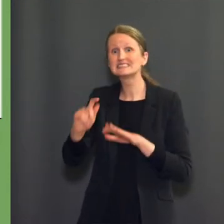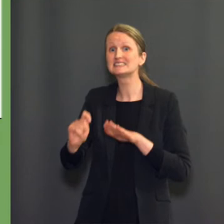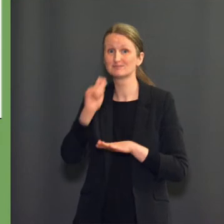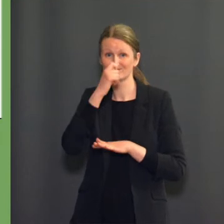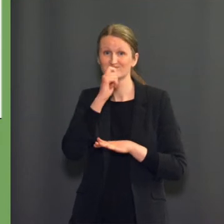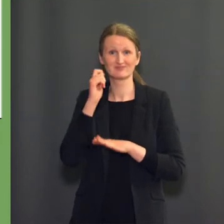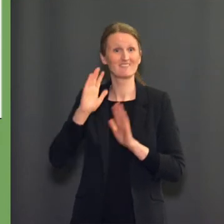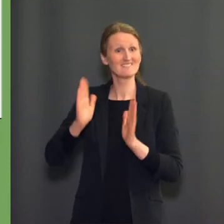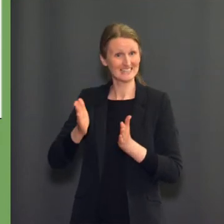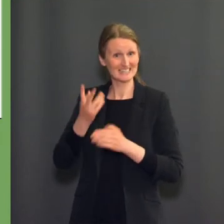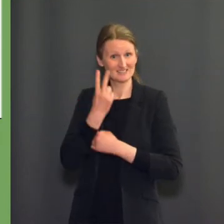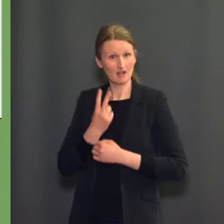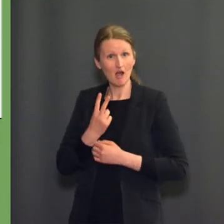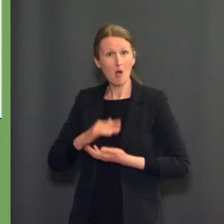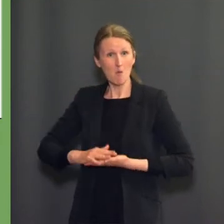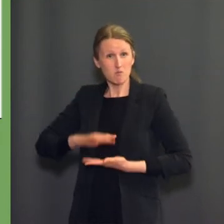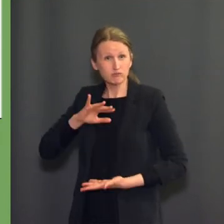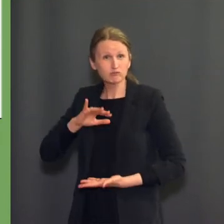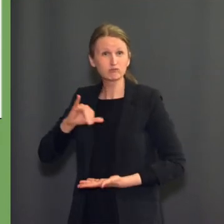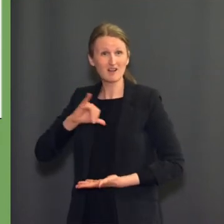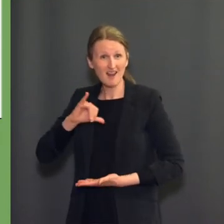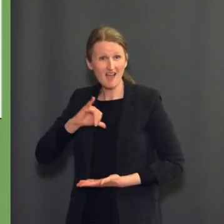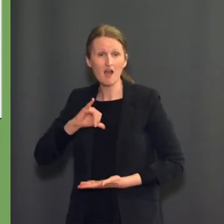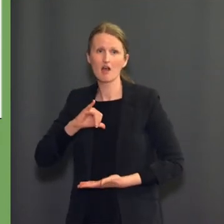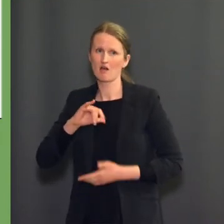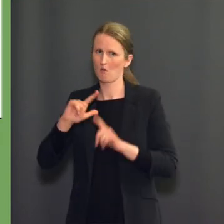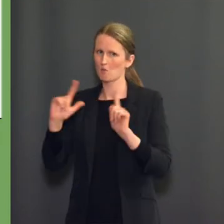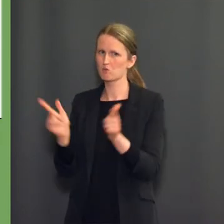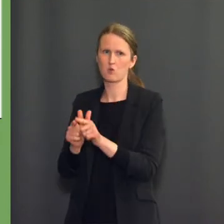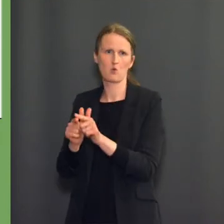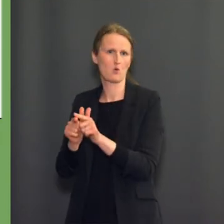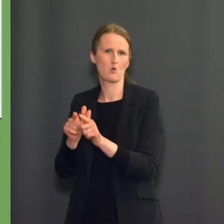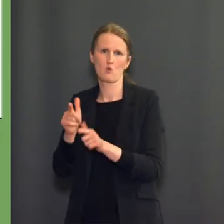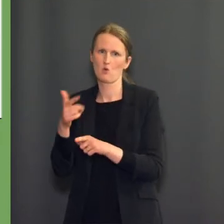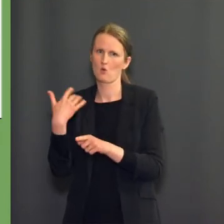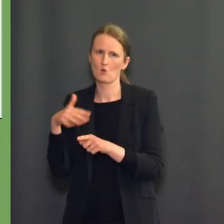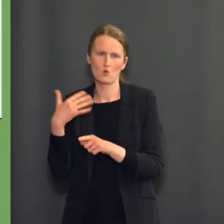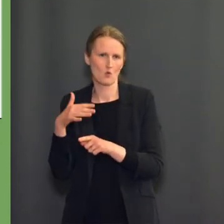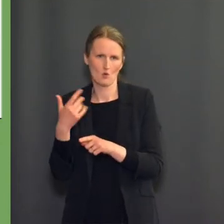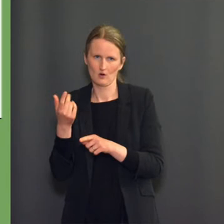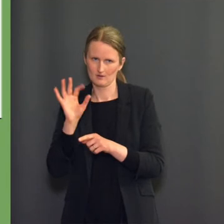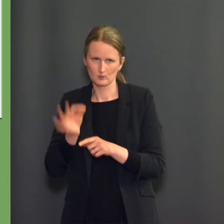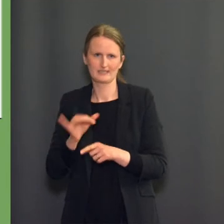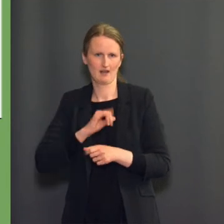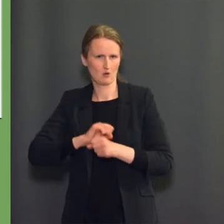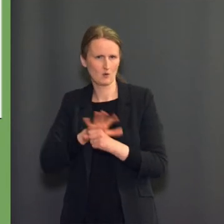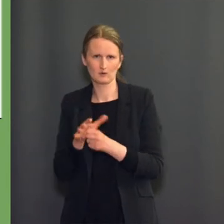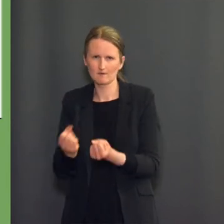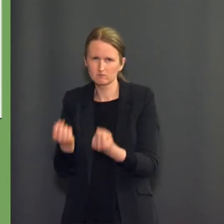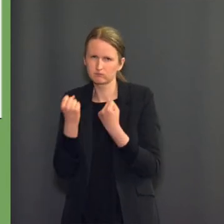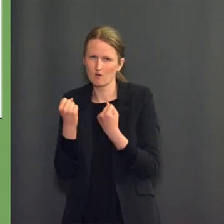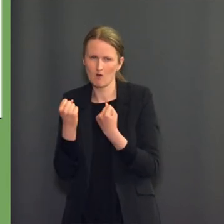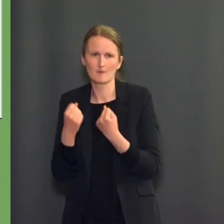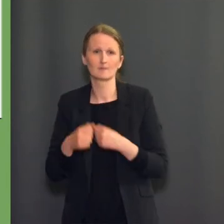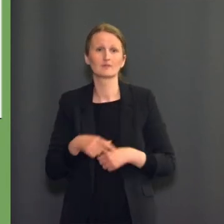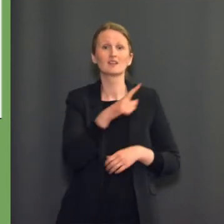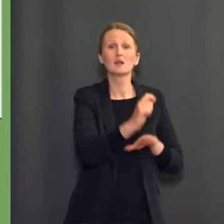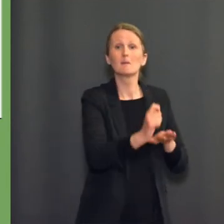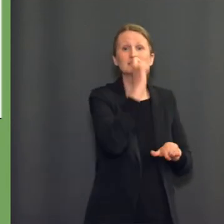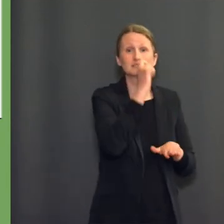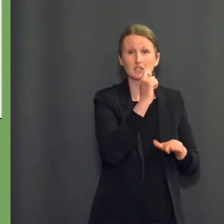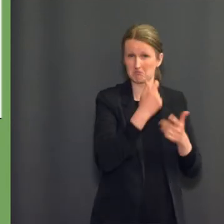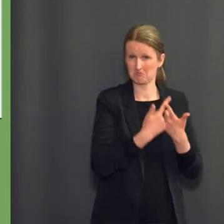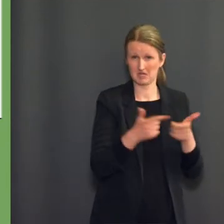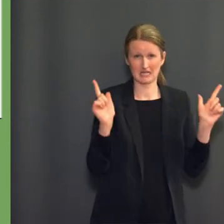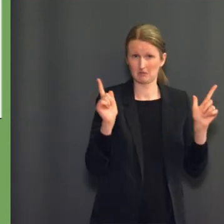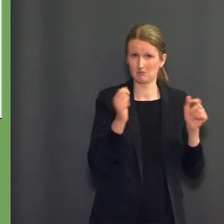maximum, tandis qu'un test PCR peut détecter toute l'évolution de l'infection, y compris au tout début